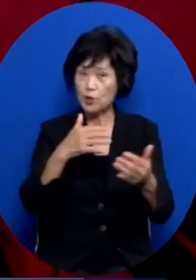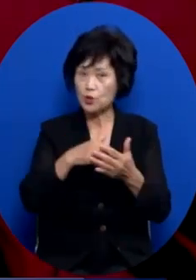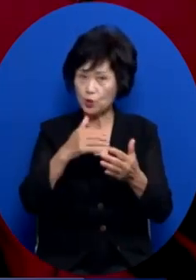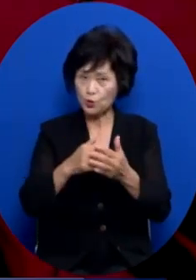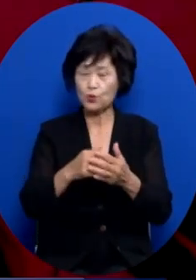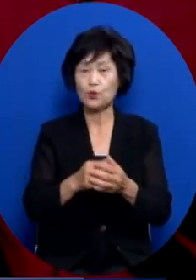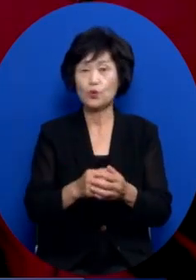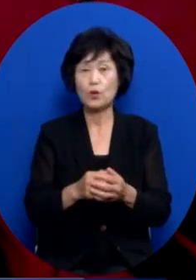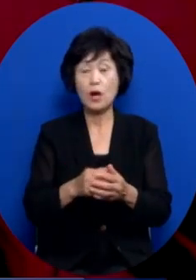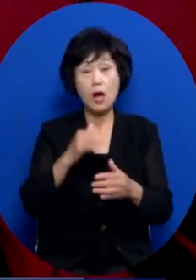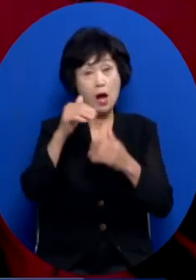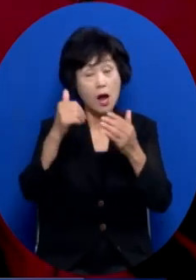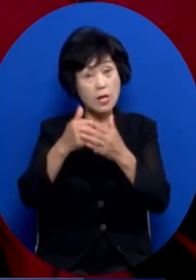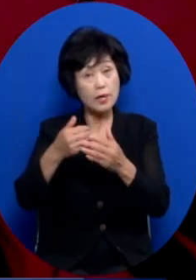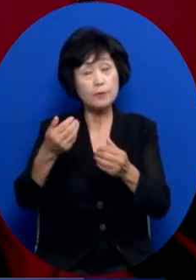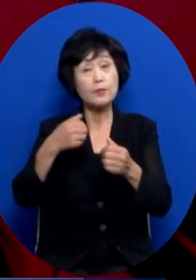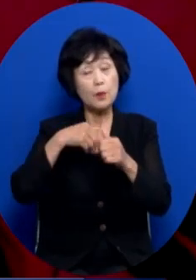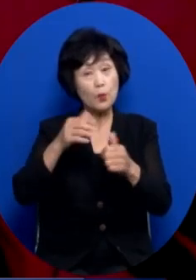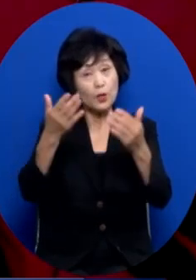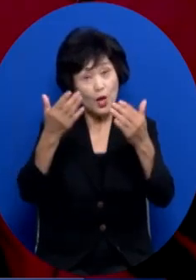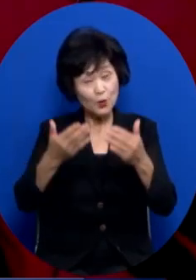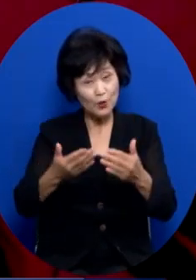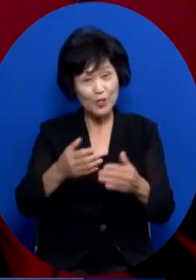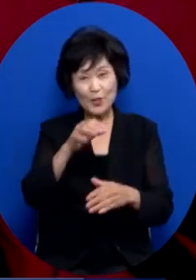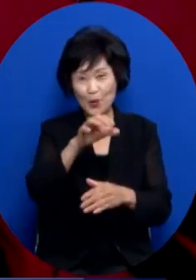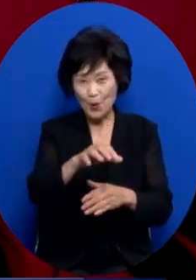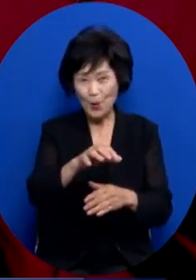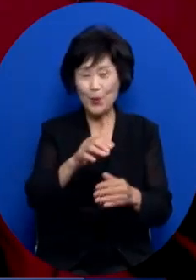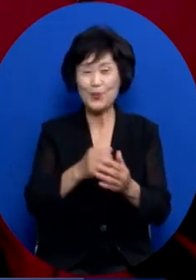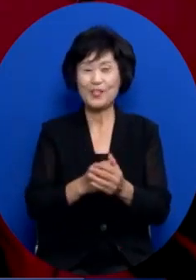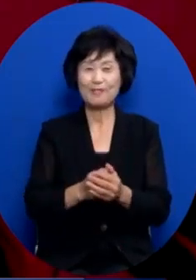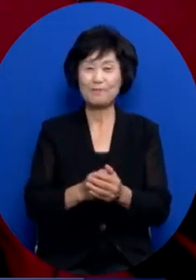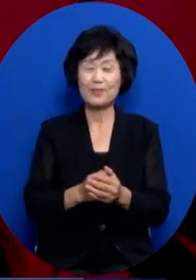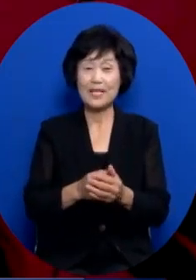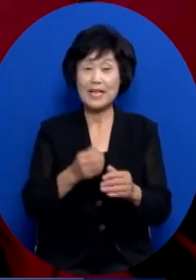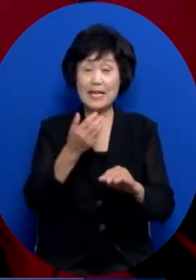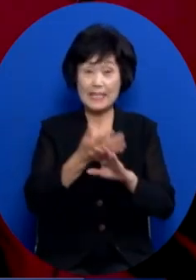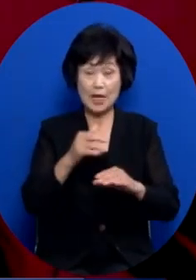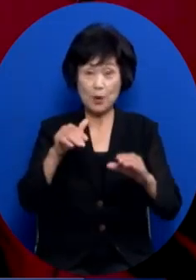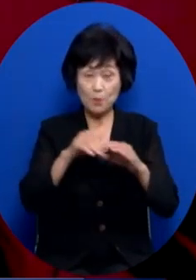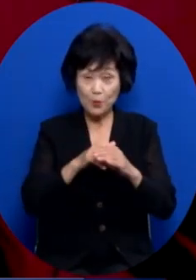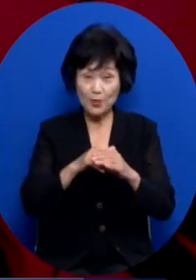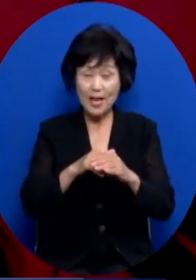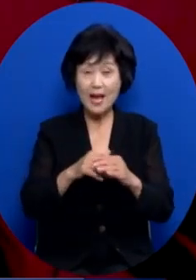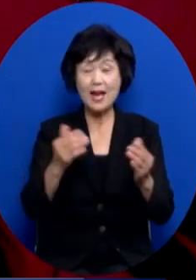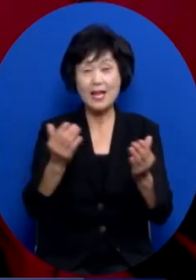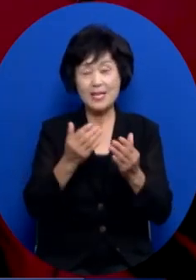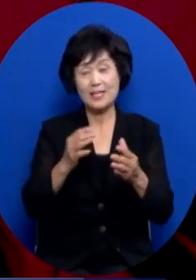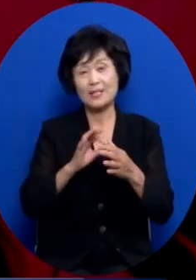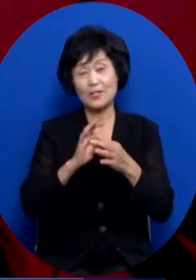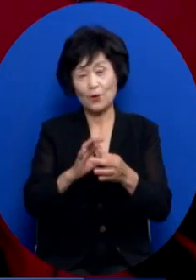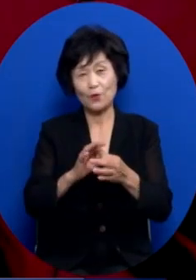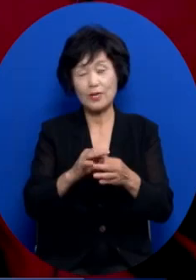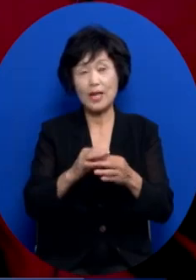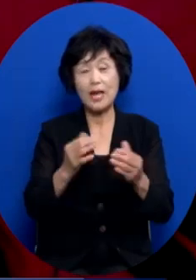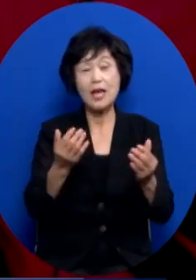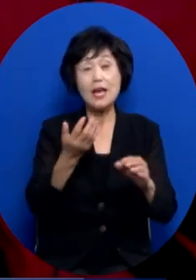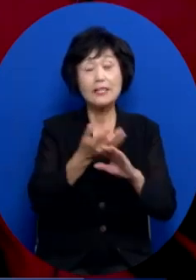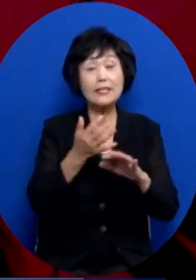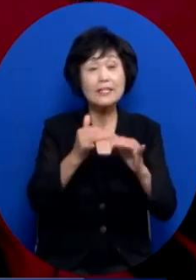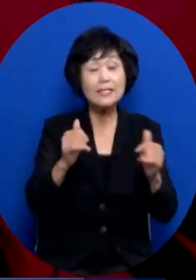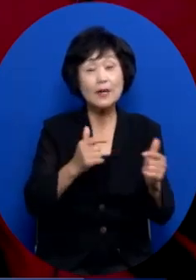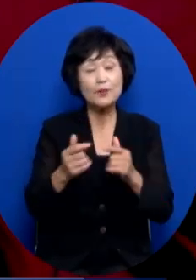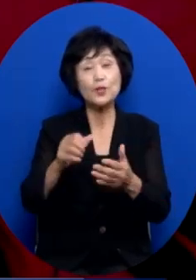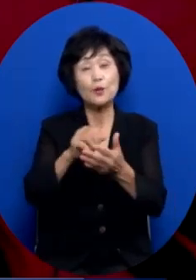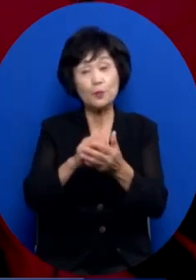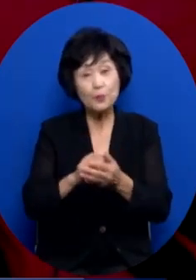부처에서는인구감소 시대에이민자들을하나님이보내신선물로여깁니다 . 그들은다문화사역을통해 낯선사람들을포용하고 다음세대를세워나가고있습니다.이문제